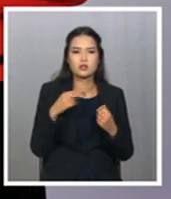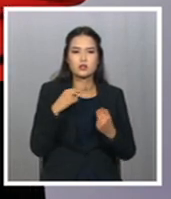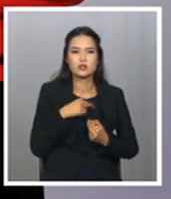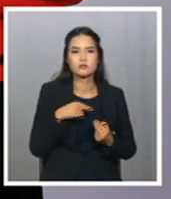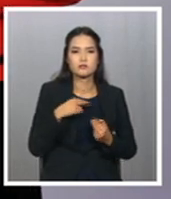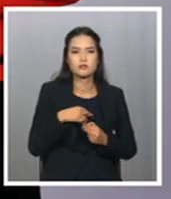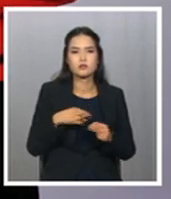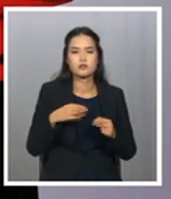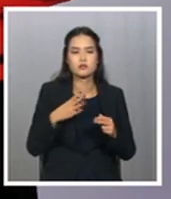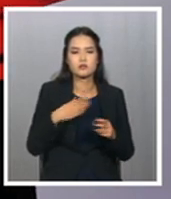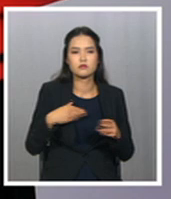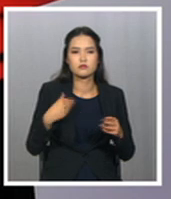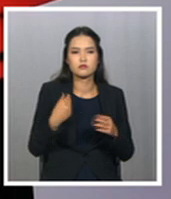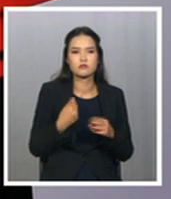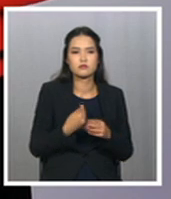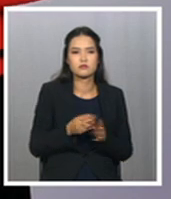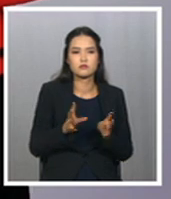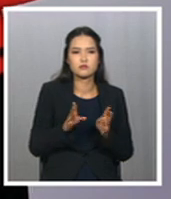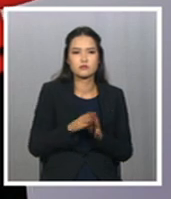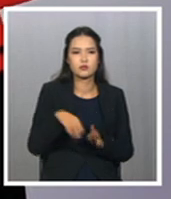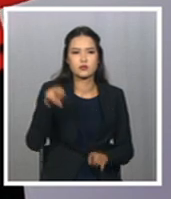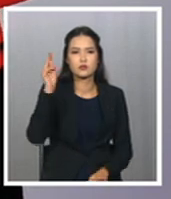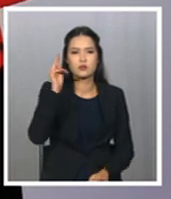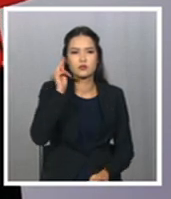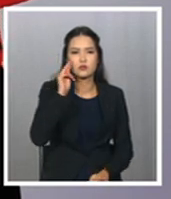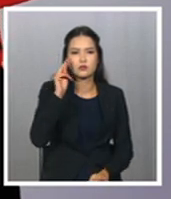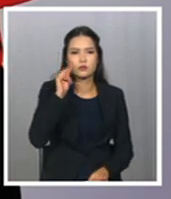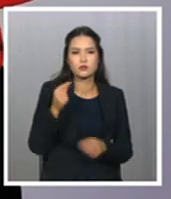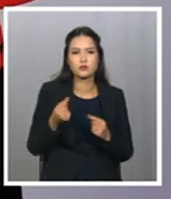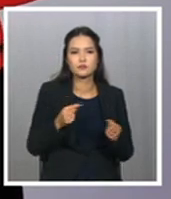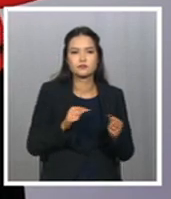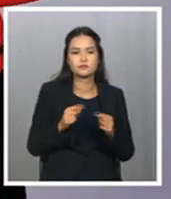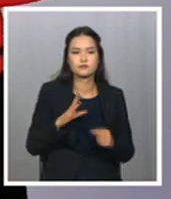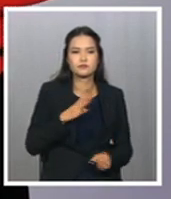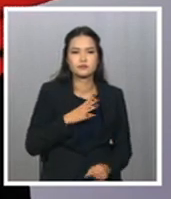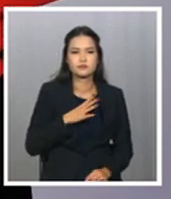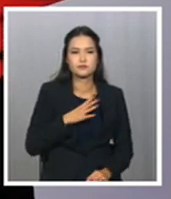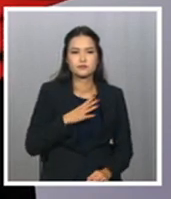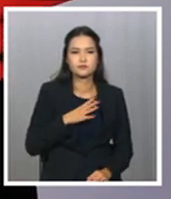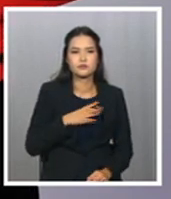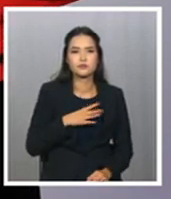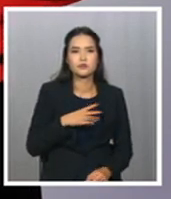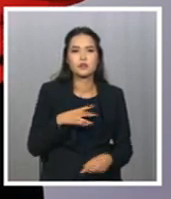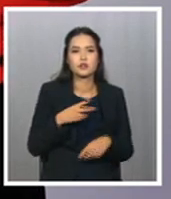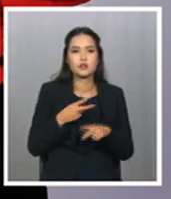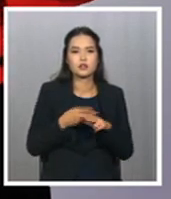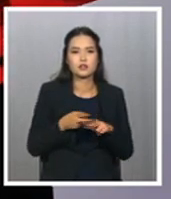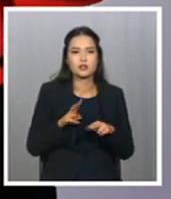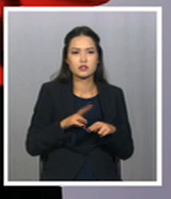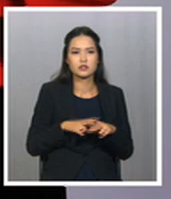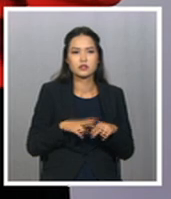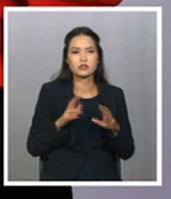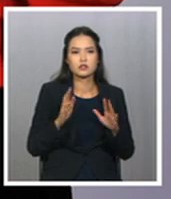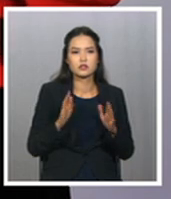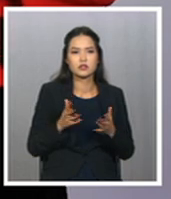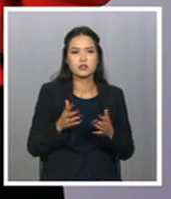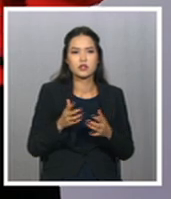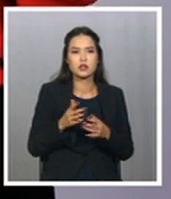коммунистік университетінде бірге оқып, айнымас достар болған екен. Осы университетті бітірерде